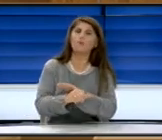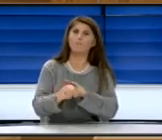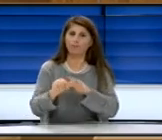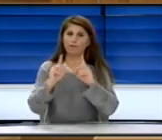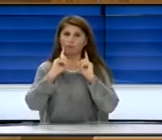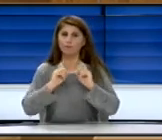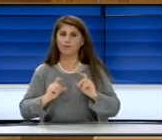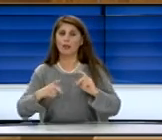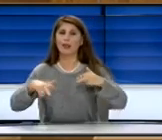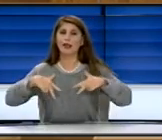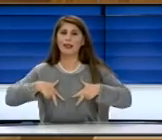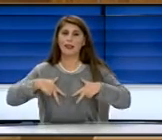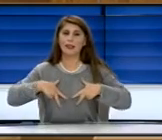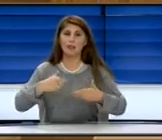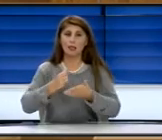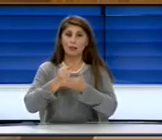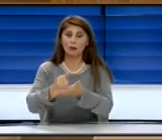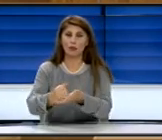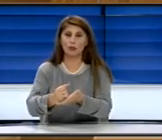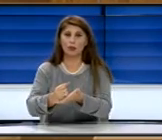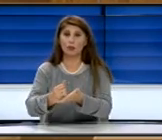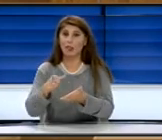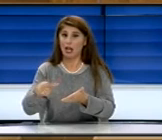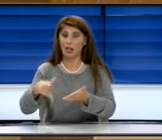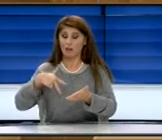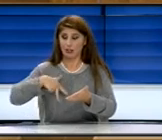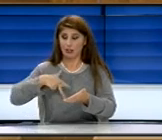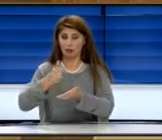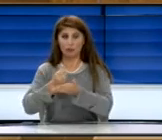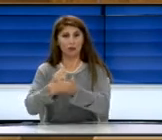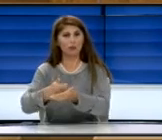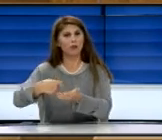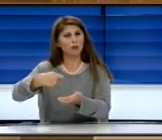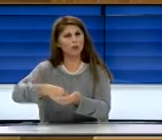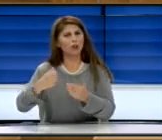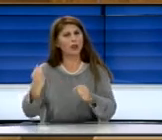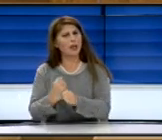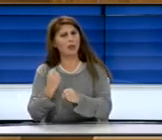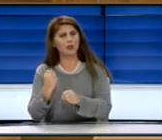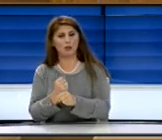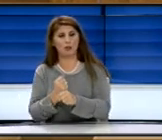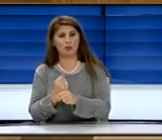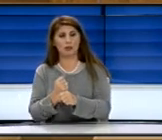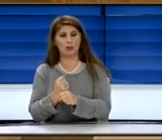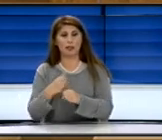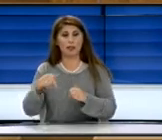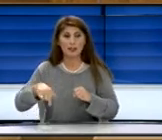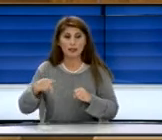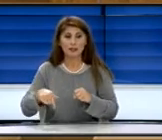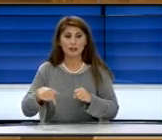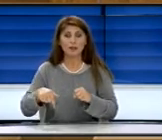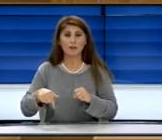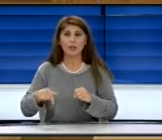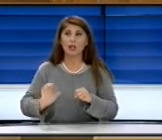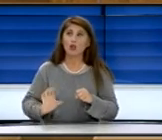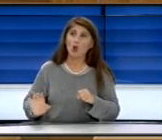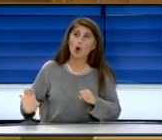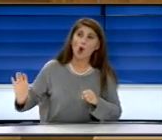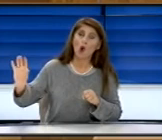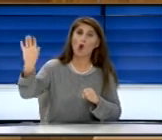χρειάζεται συνεχώς κρατικές επιδοτήσεις, τις οποίες θα τις πληρώνουν πάλι οι εργαζόμενοι. Σήμερα, σε ολόκληρη την